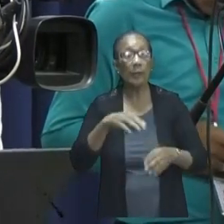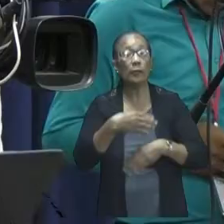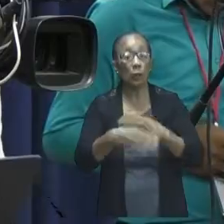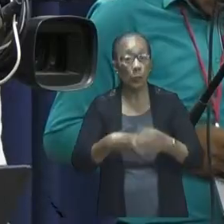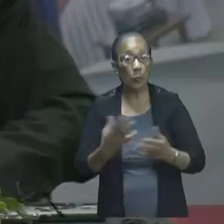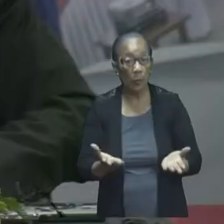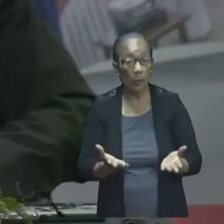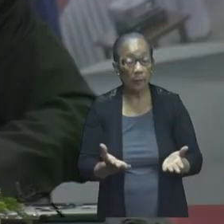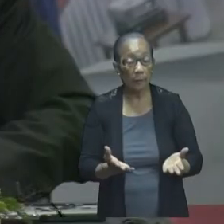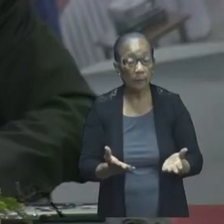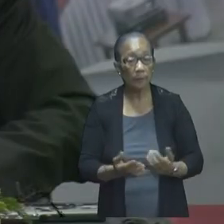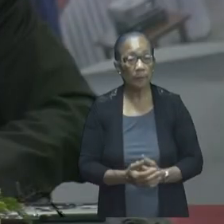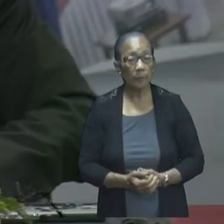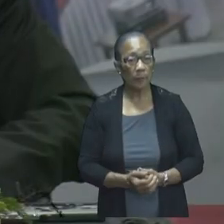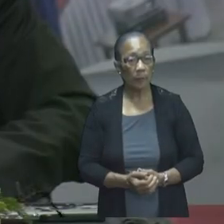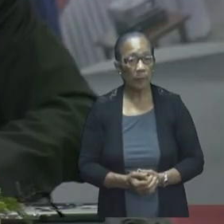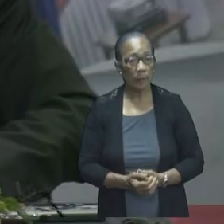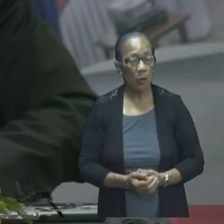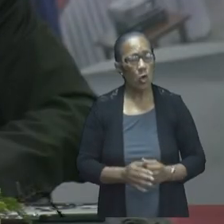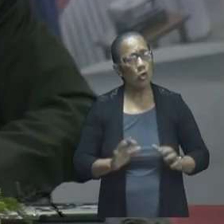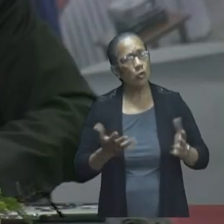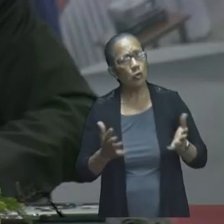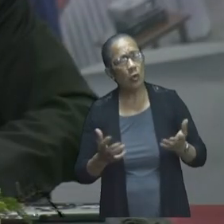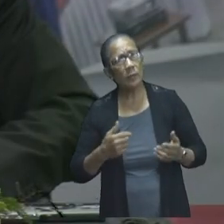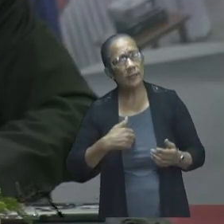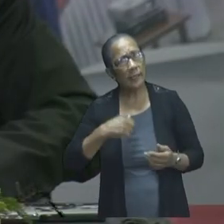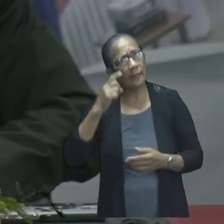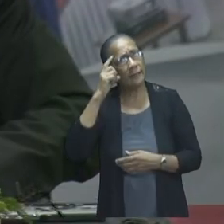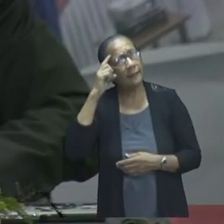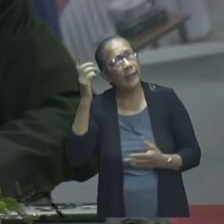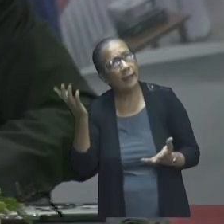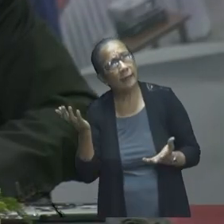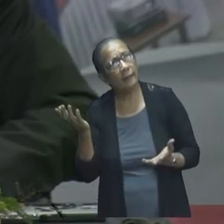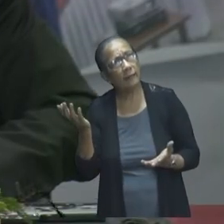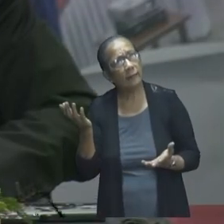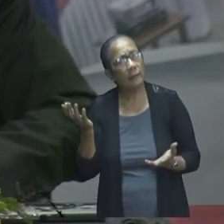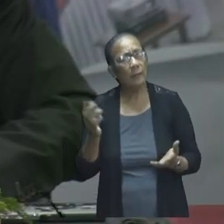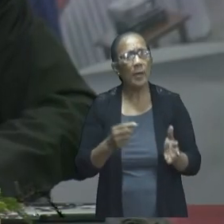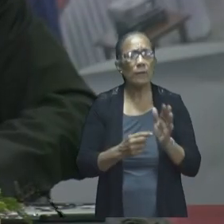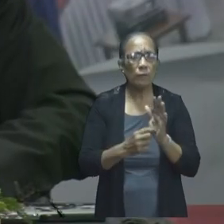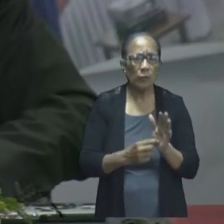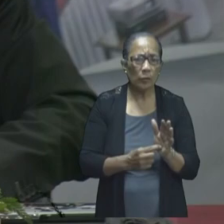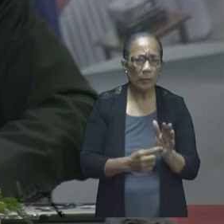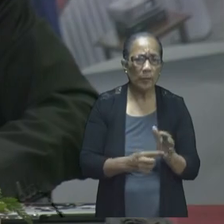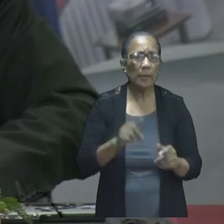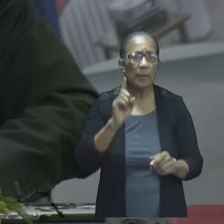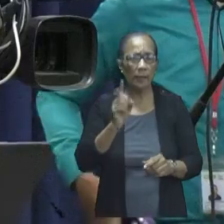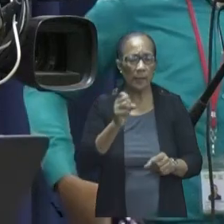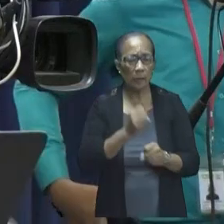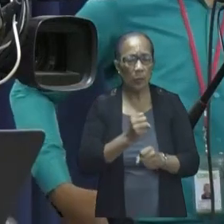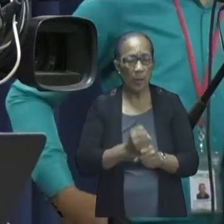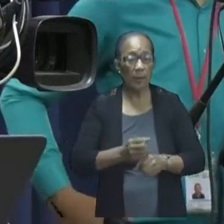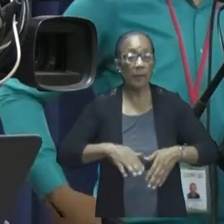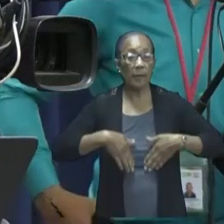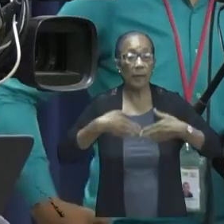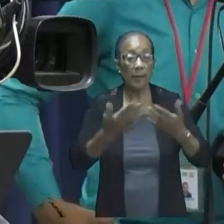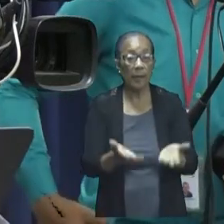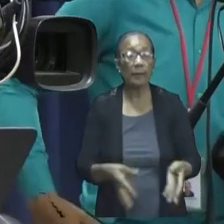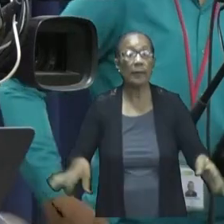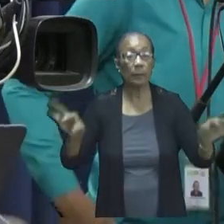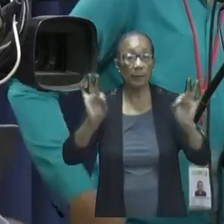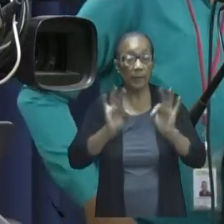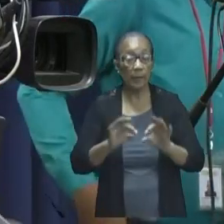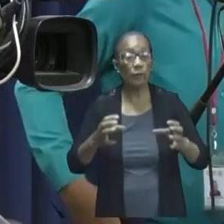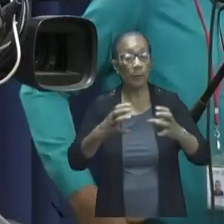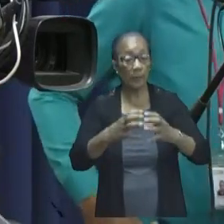en wat ik me soms af vragen wordt vaak gezegd van de werkgelegenheid is belangrijke naar komende bedrijven en die